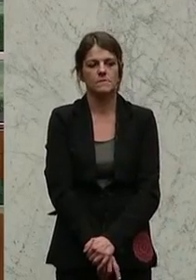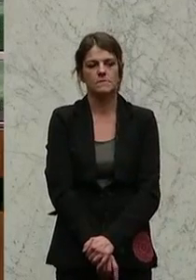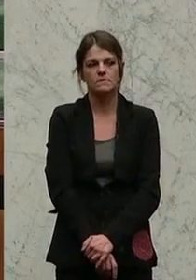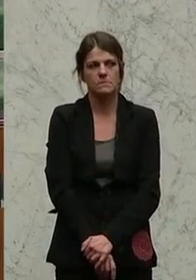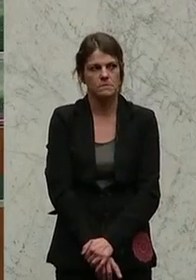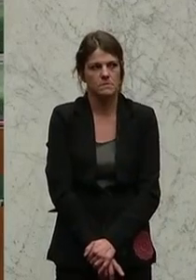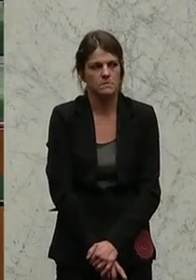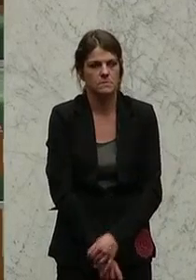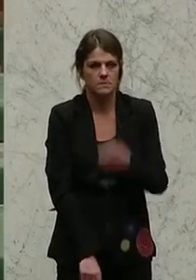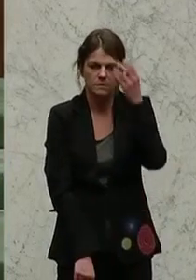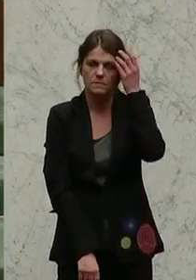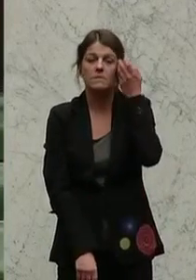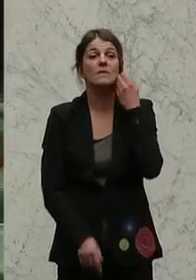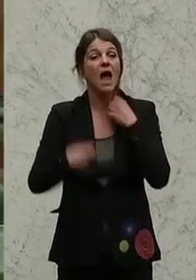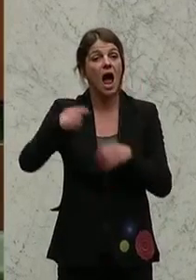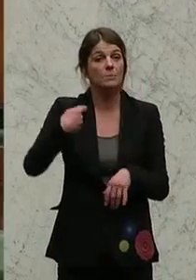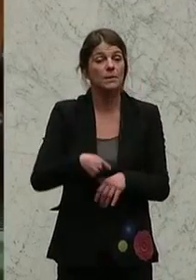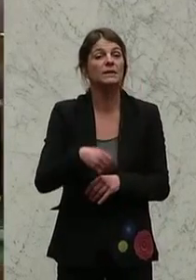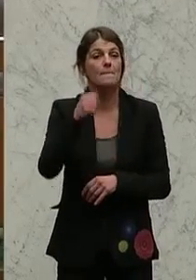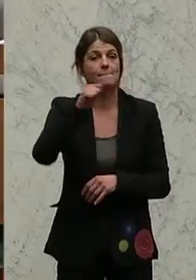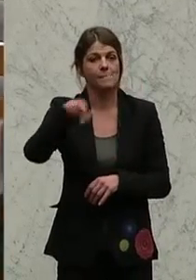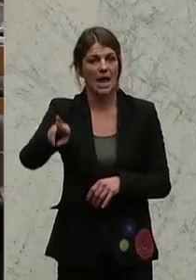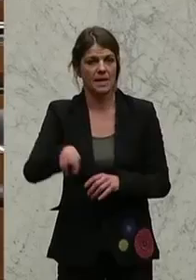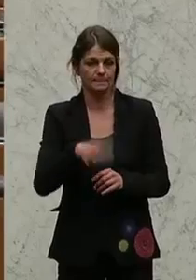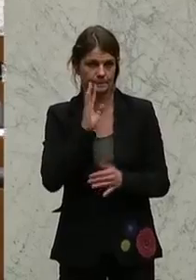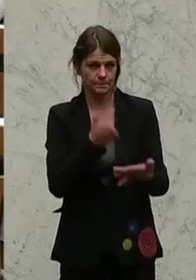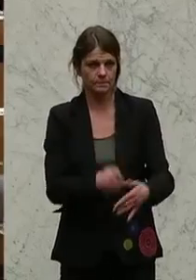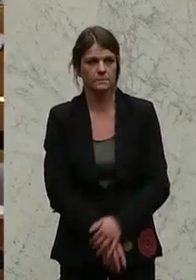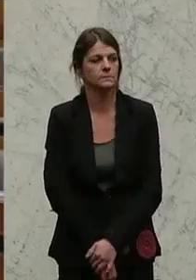Die Veränderungen der Digitalisierung passieren mit und